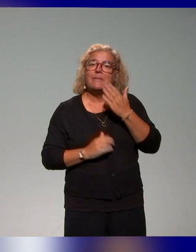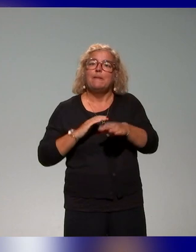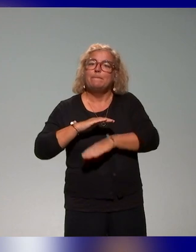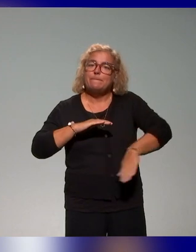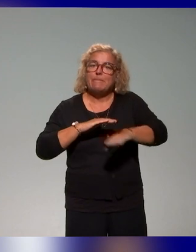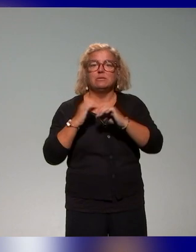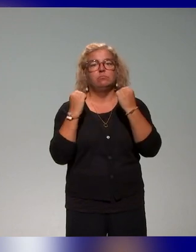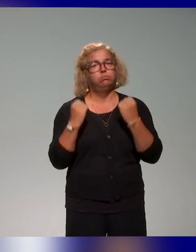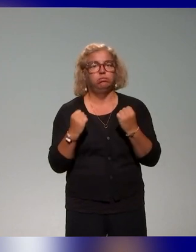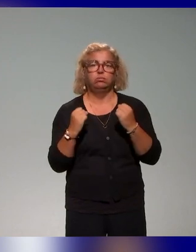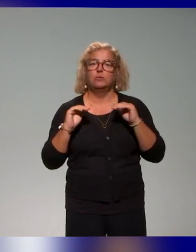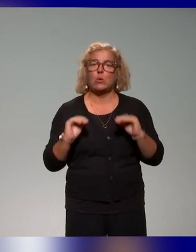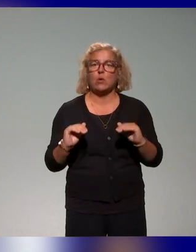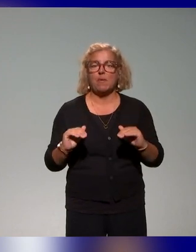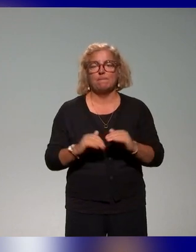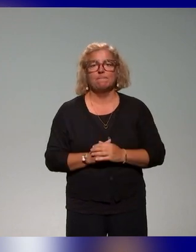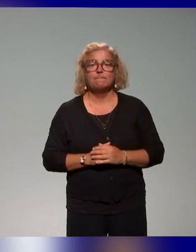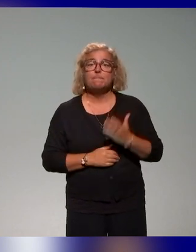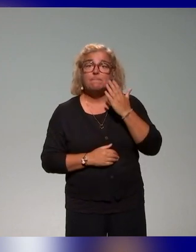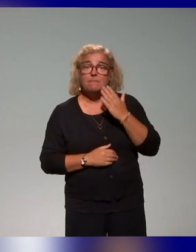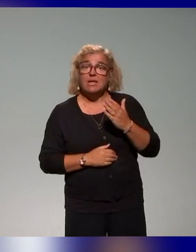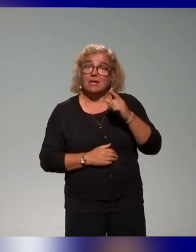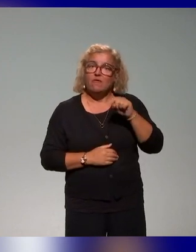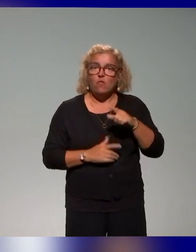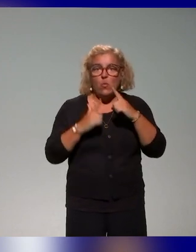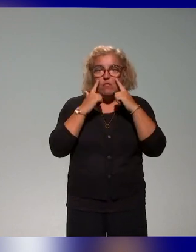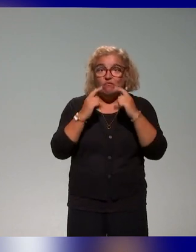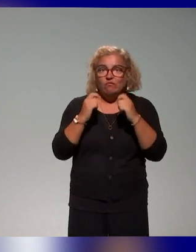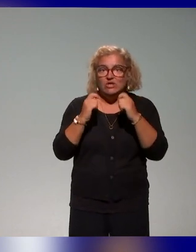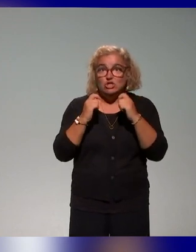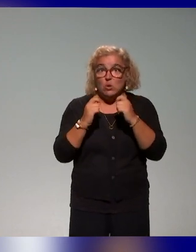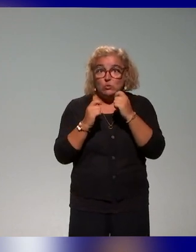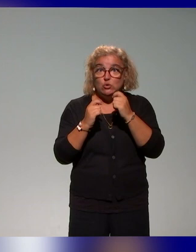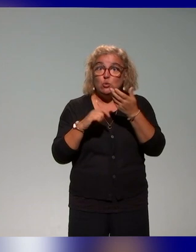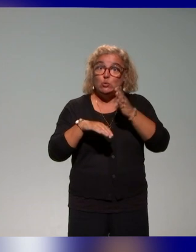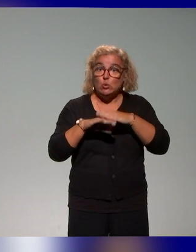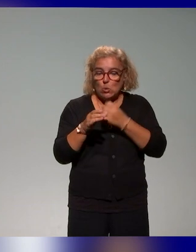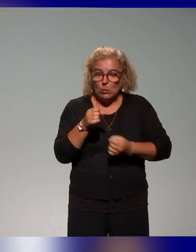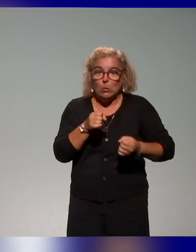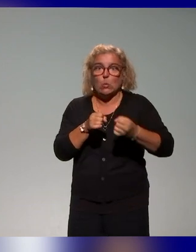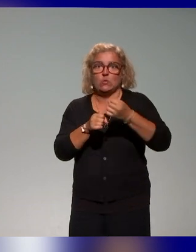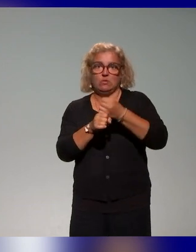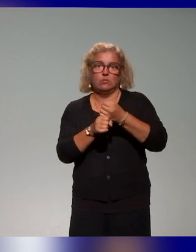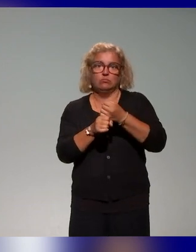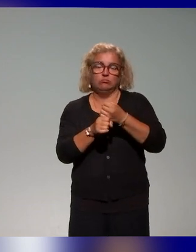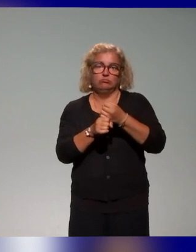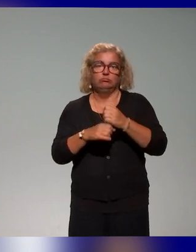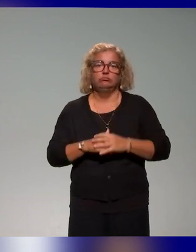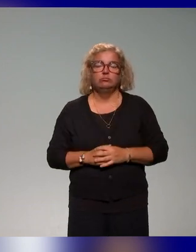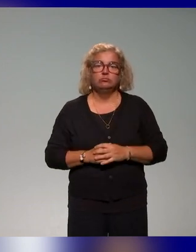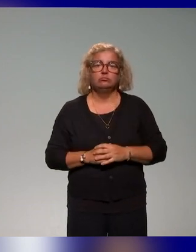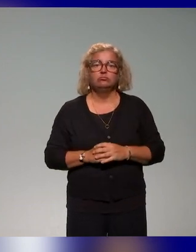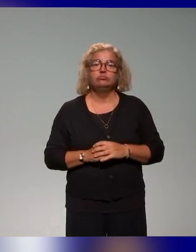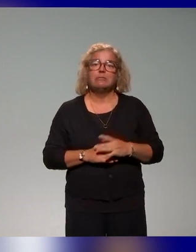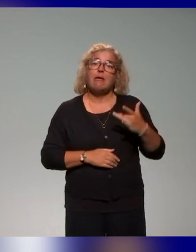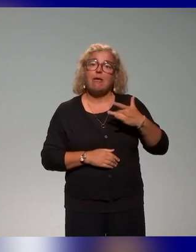extrêmement solide, mais sur laquelle il faut apporter une vigilance de conception. Et là aussi, ce qui est